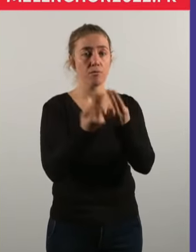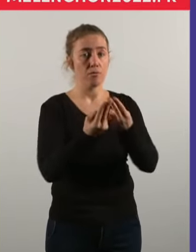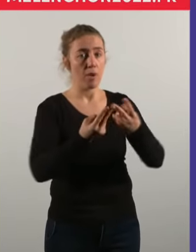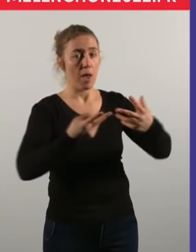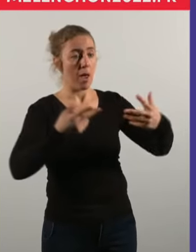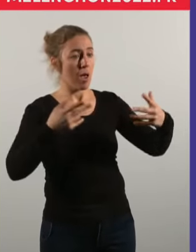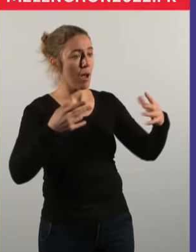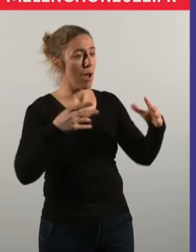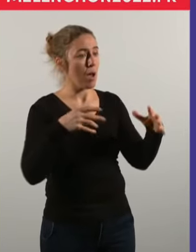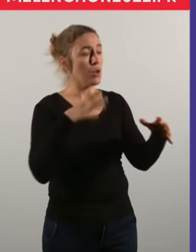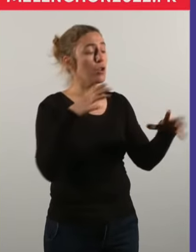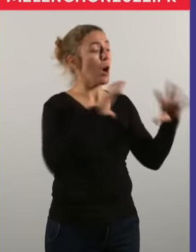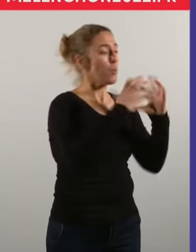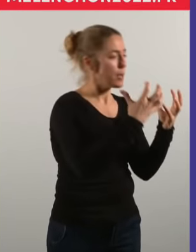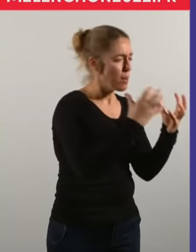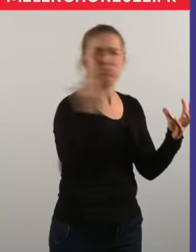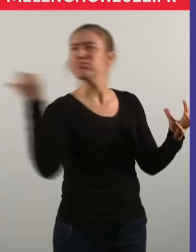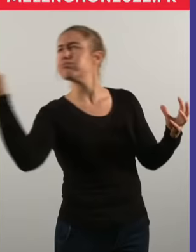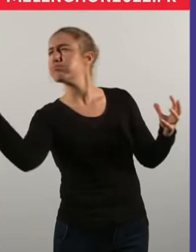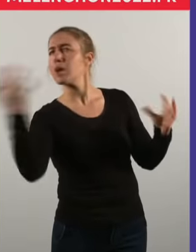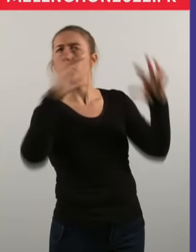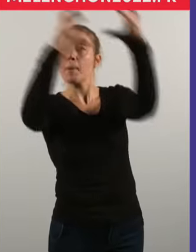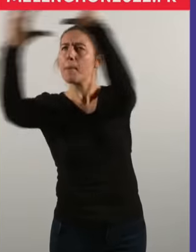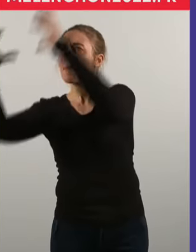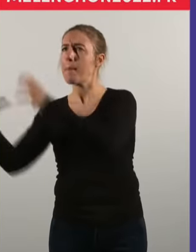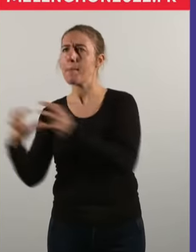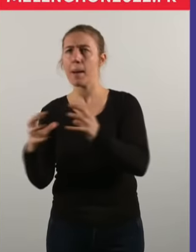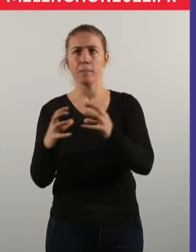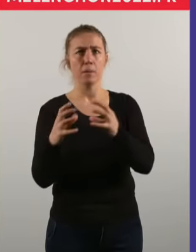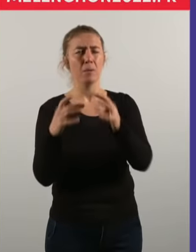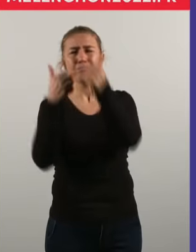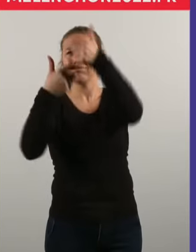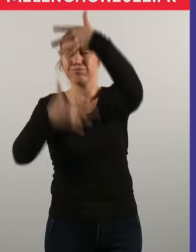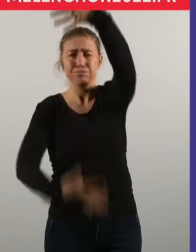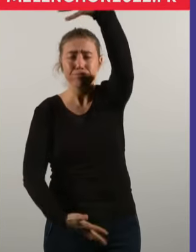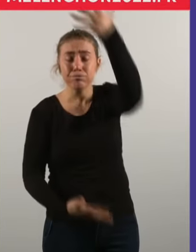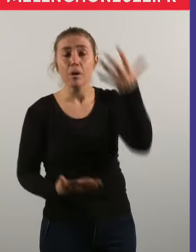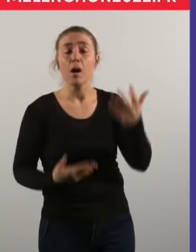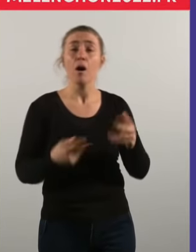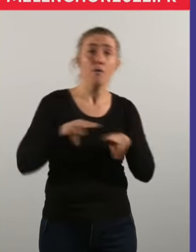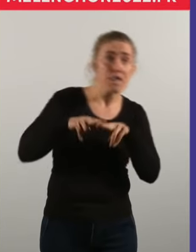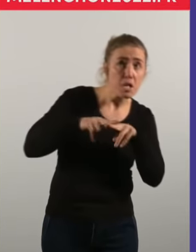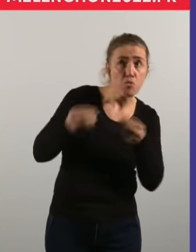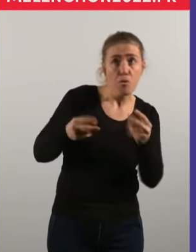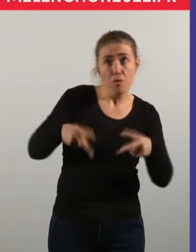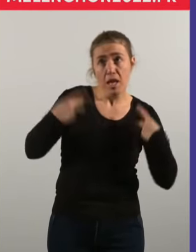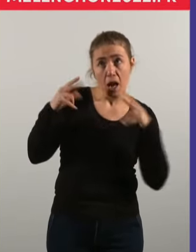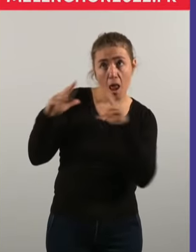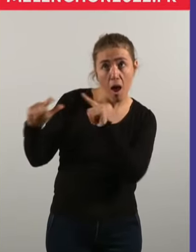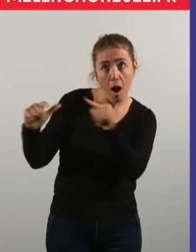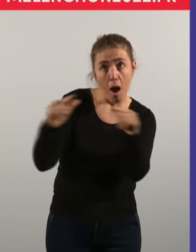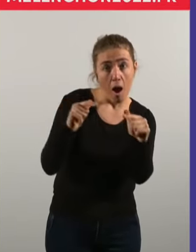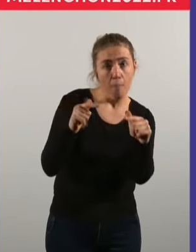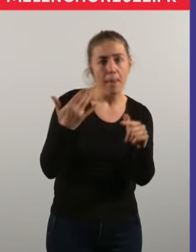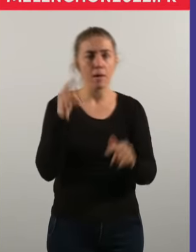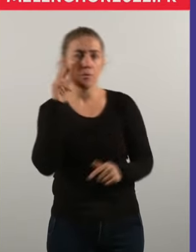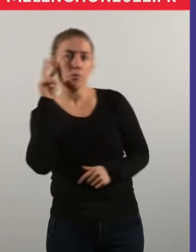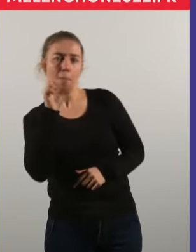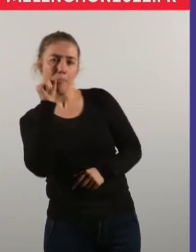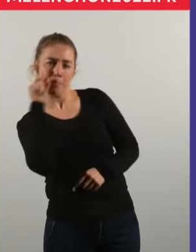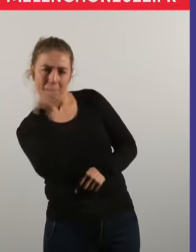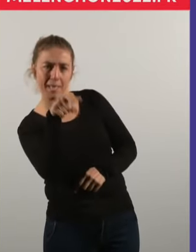mondes innombrables. Mais parmi ces mondes innombrables, qu'ils soient vides ou habités, il y a celui-ci que vous voyez